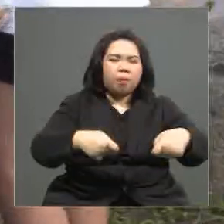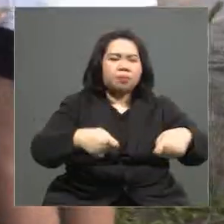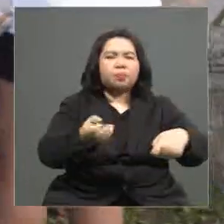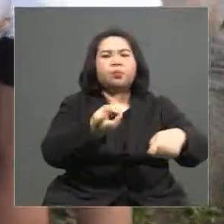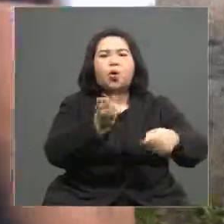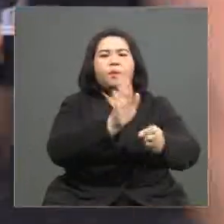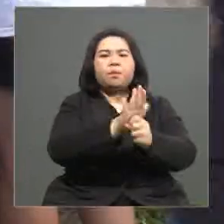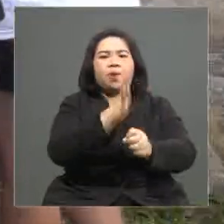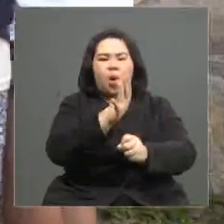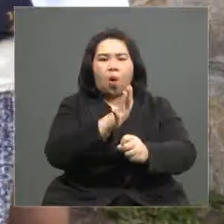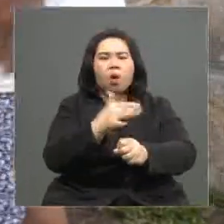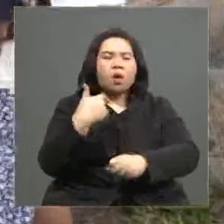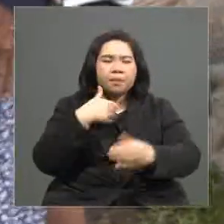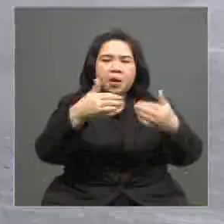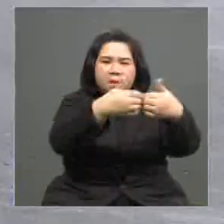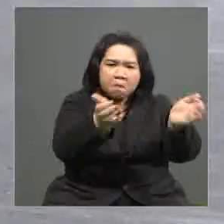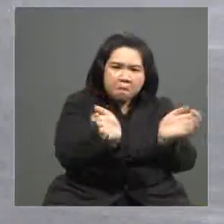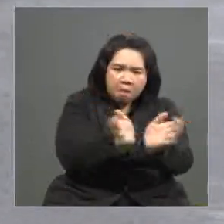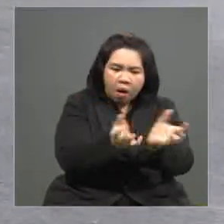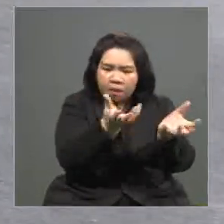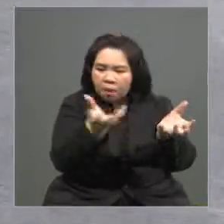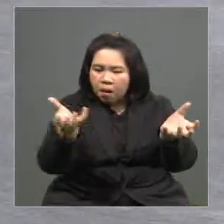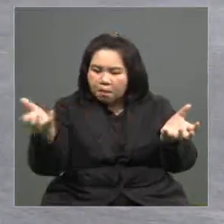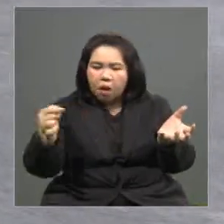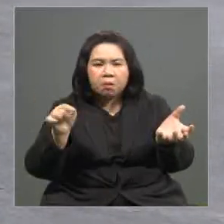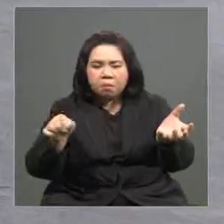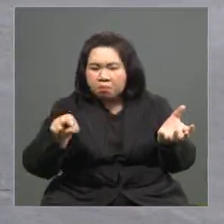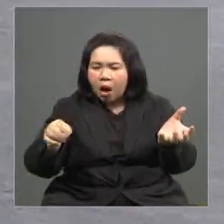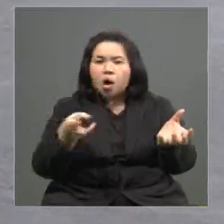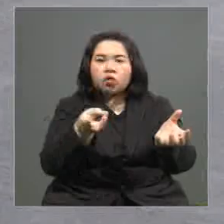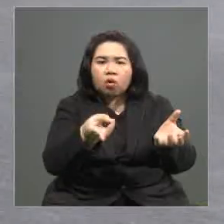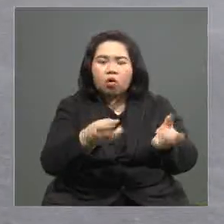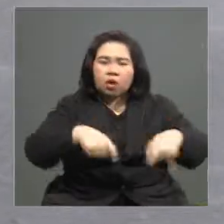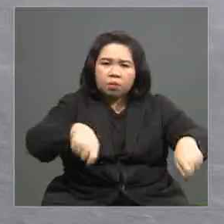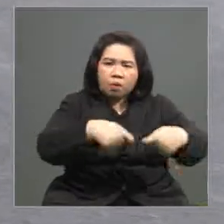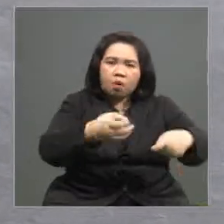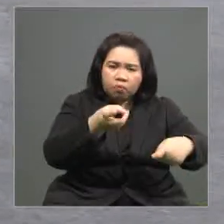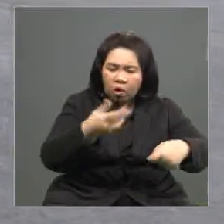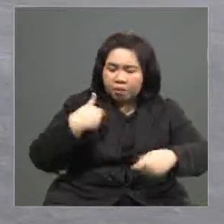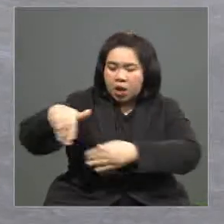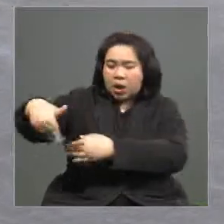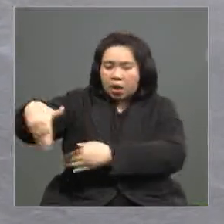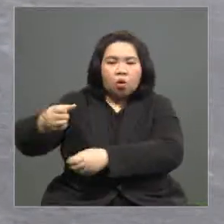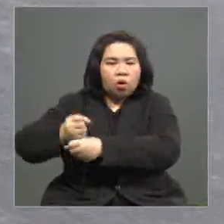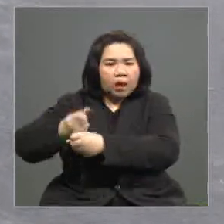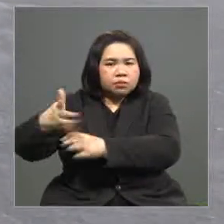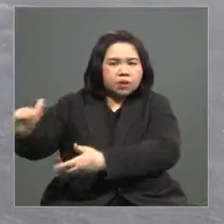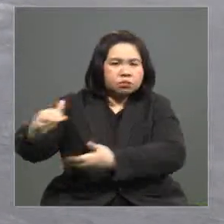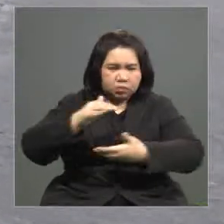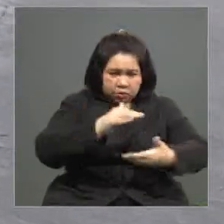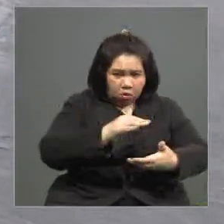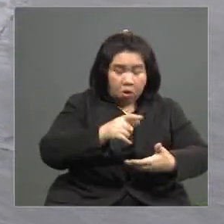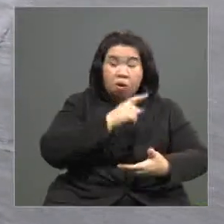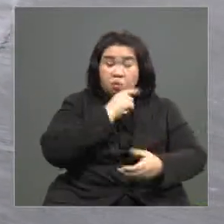มีเตาและหม้อหุงข้าวจำกัดต้องทำครัวนอกเสริมให้เพียงพอต่อความต้องการแจกจ่ายอาหาร3มื้อทั้งจะส่งในพื้น